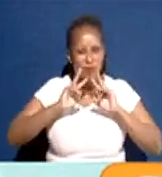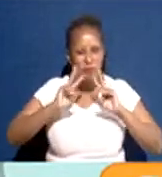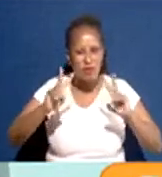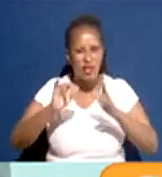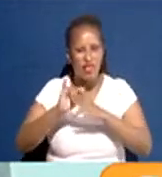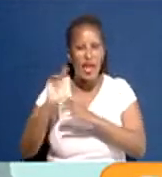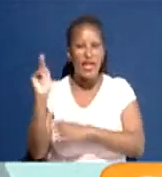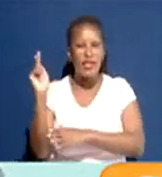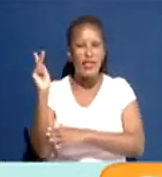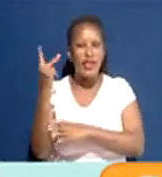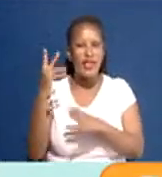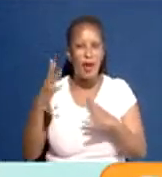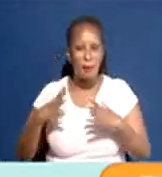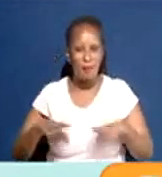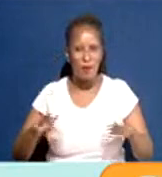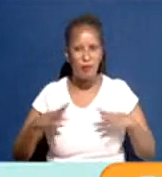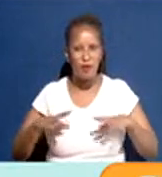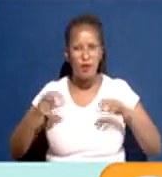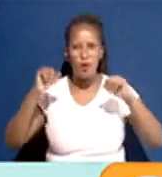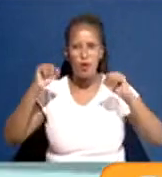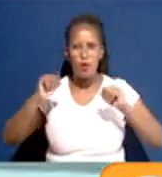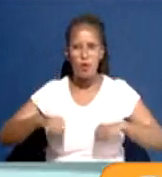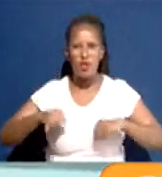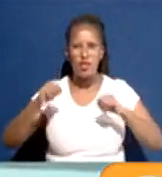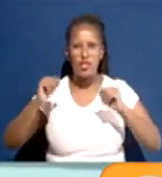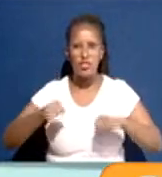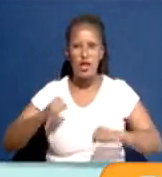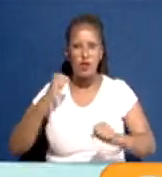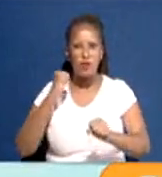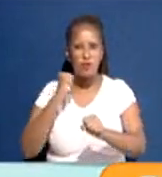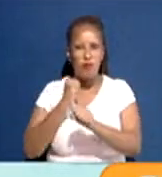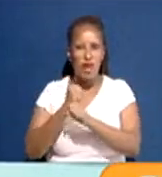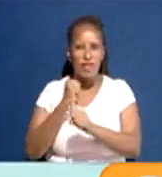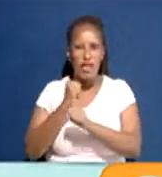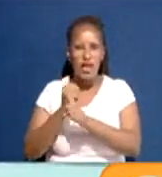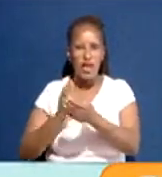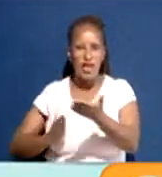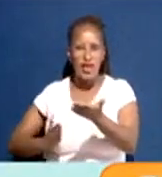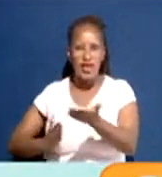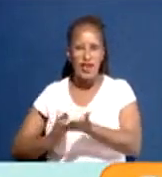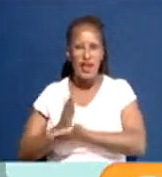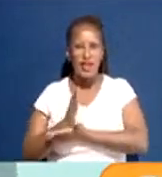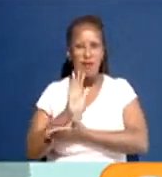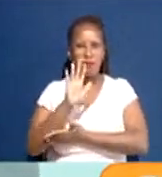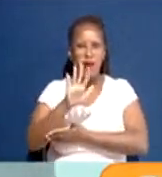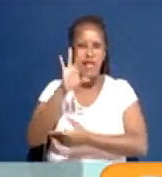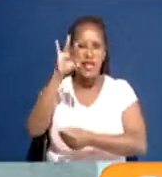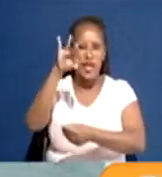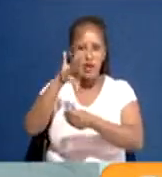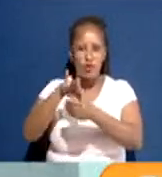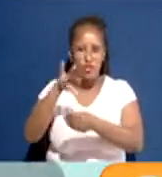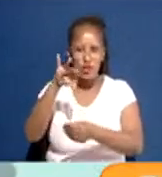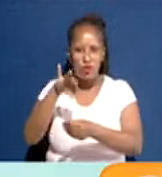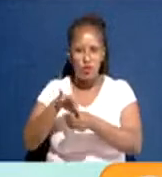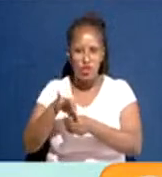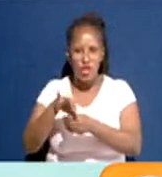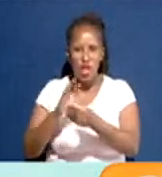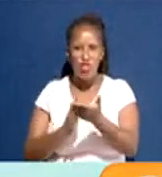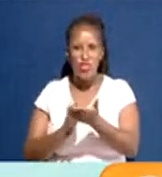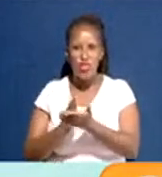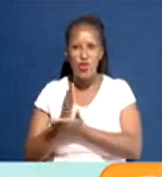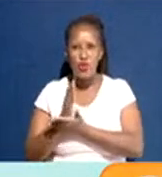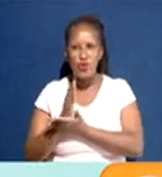Wakenya wanaweza kutimiza haki yao ya kikatiba ya uchaguzi kwa njia